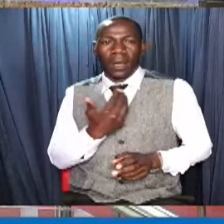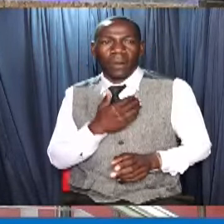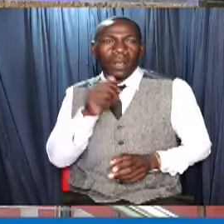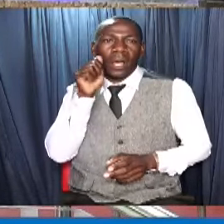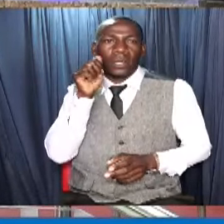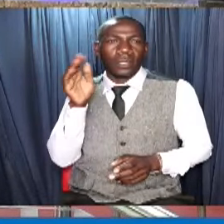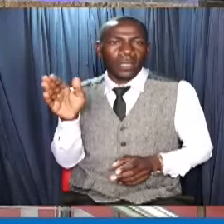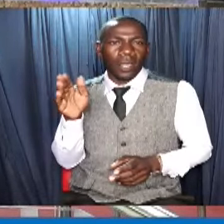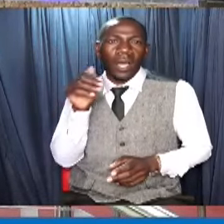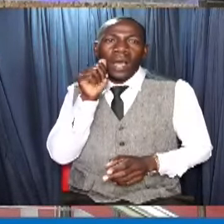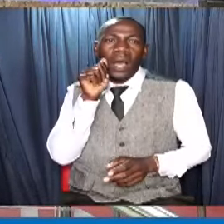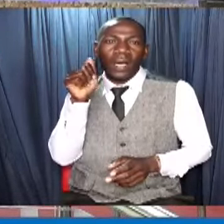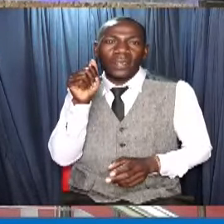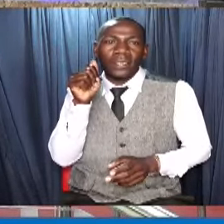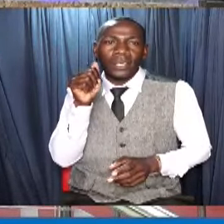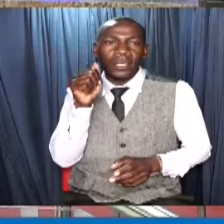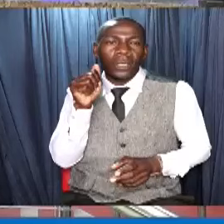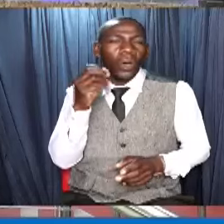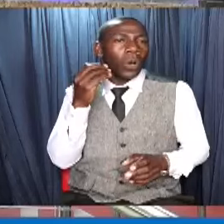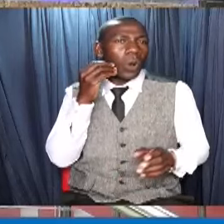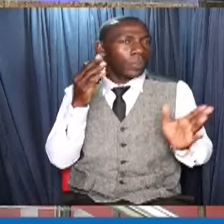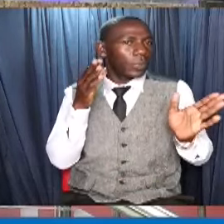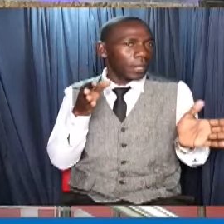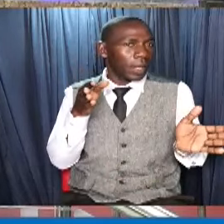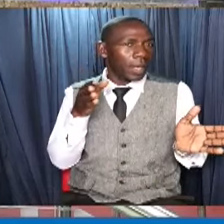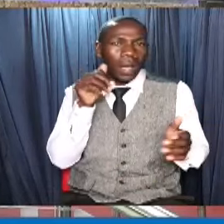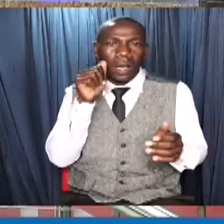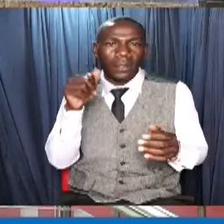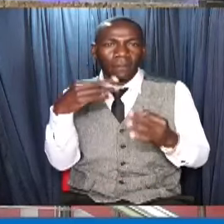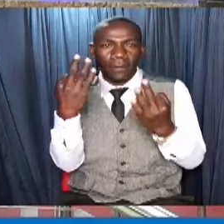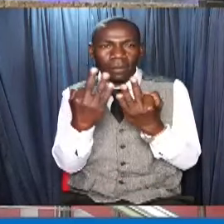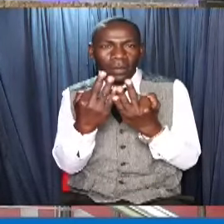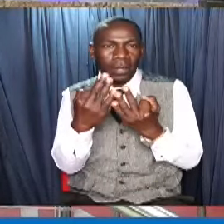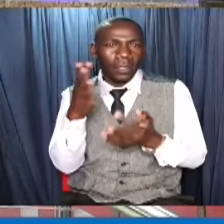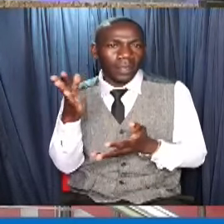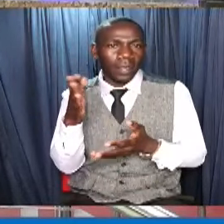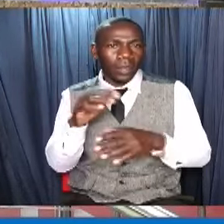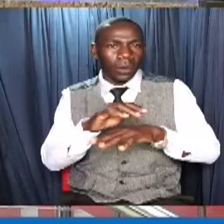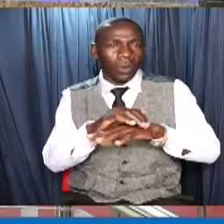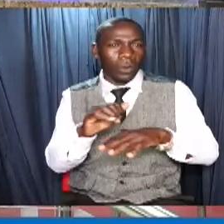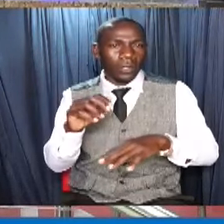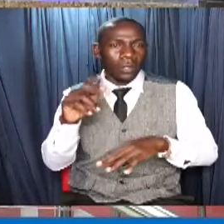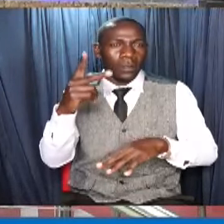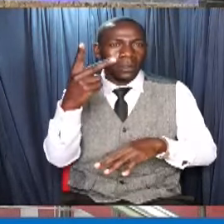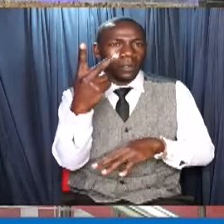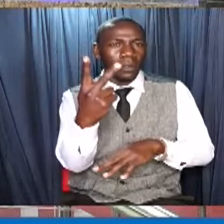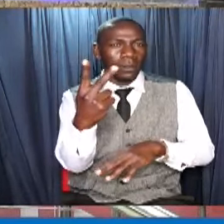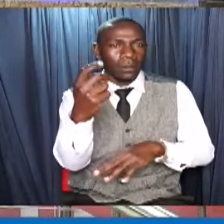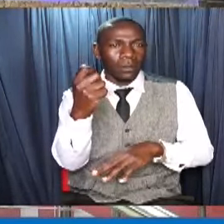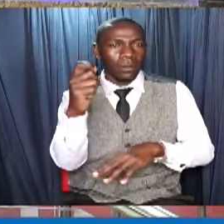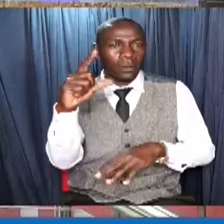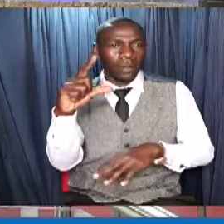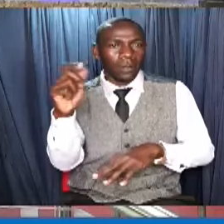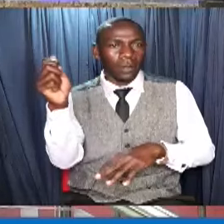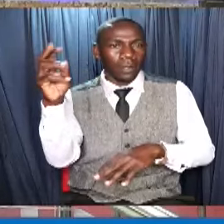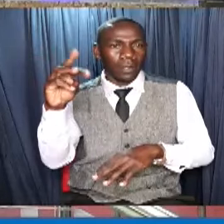that's the aunt. Shangazi wa Mazombo na Kalama. Mazombo's auntie and Kalama. Brother yangu mkubwa alikuwa anaitwa Kalama. My big brother was called Kalama. Sasa